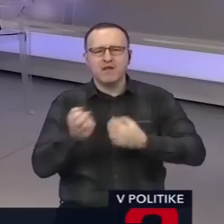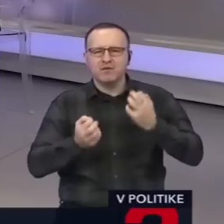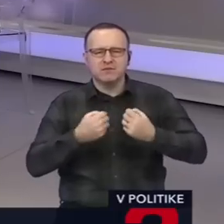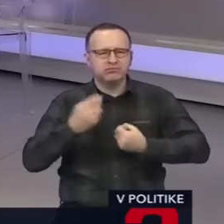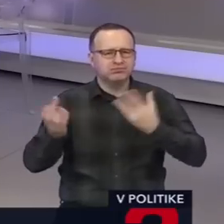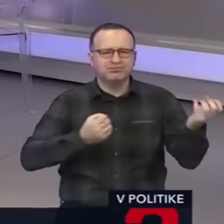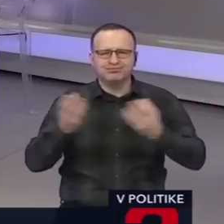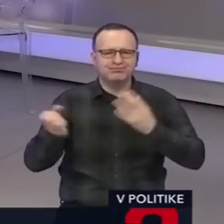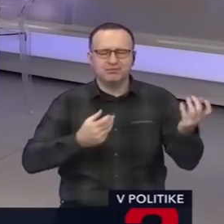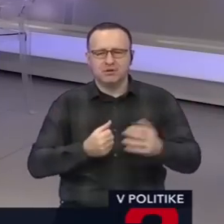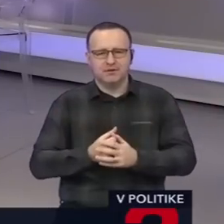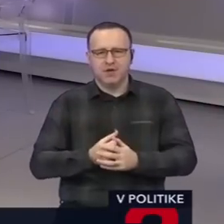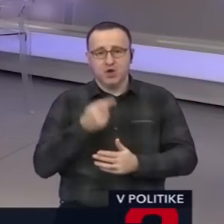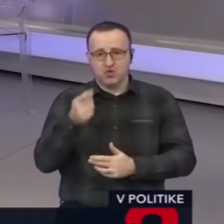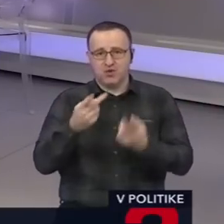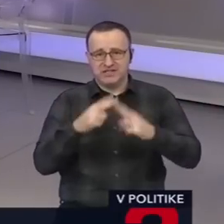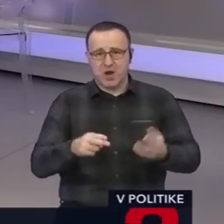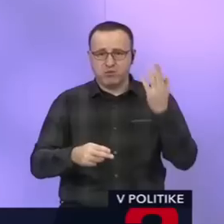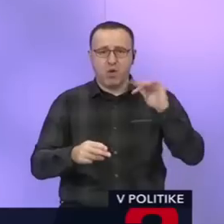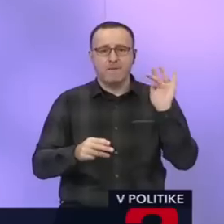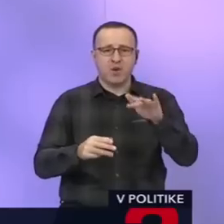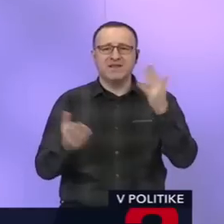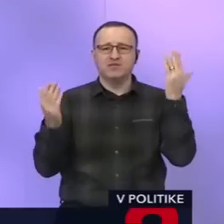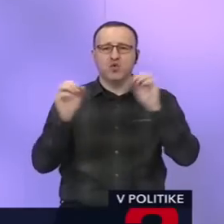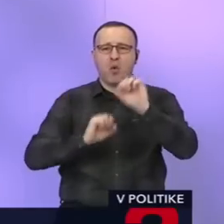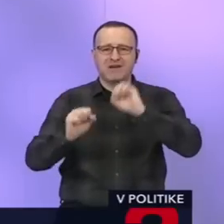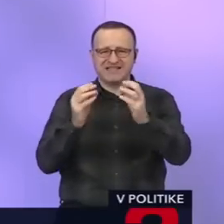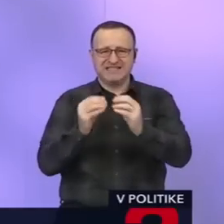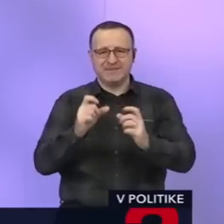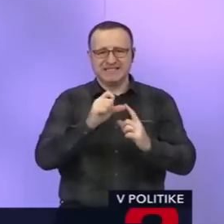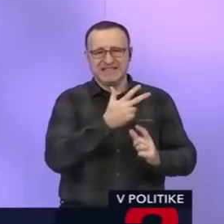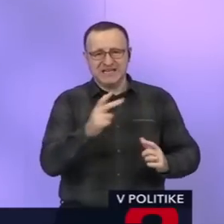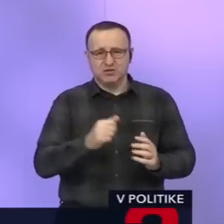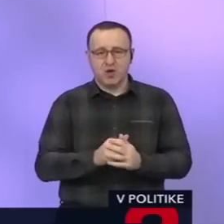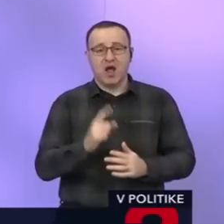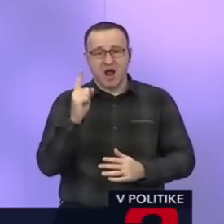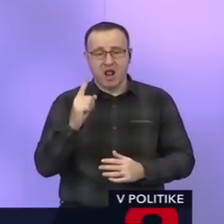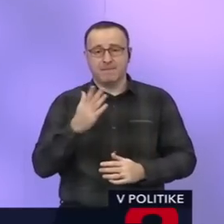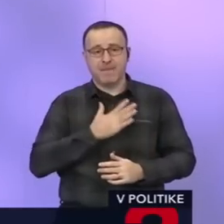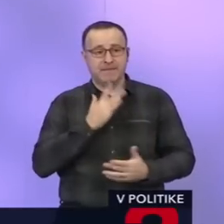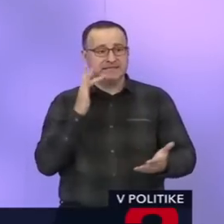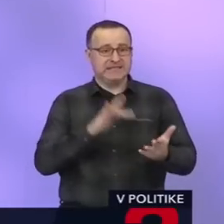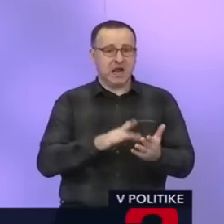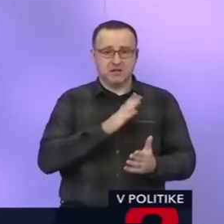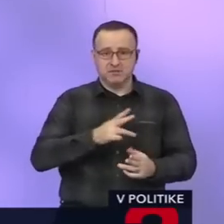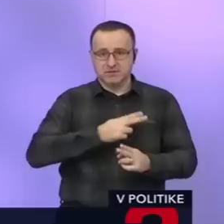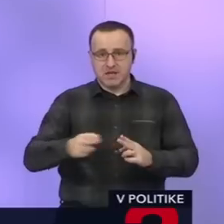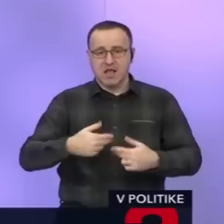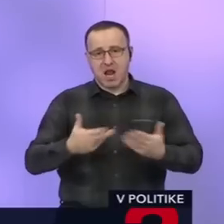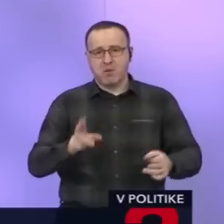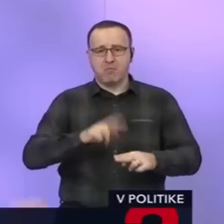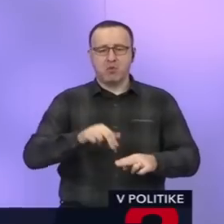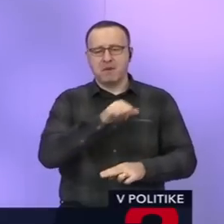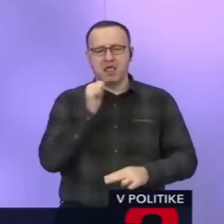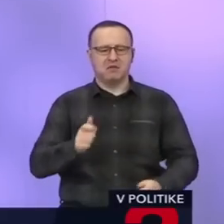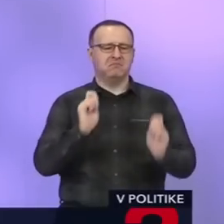tom rozhodnutí? To sa stalo aj ze S-300, ale buď máme určitý cieľ, ktorý chceme naplniť, alebo potom iba to hodíme na